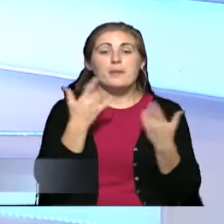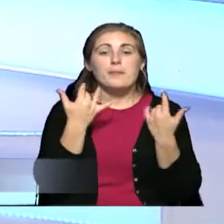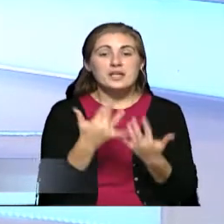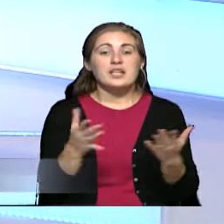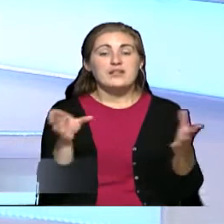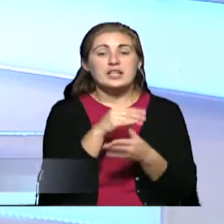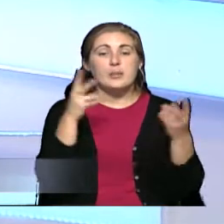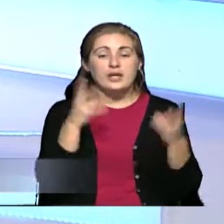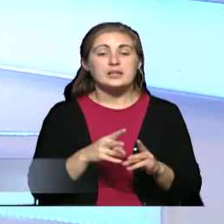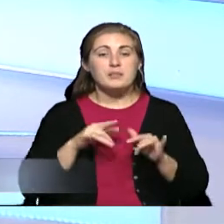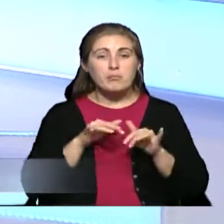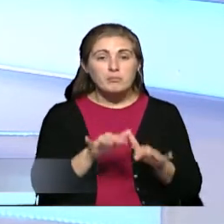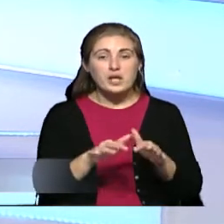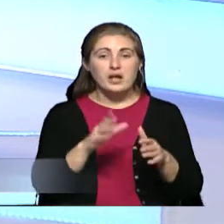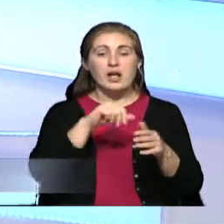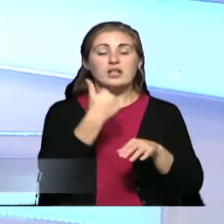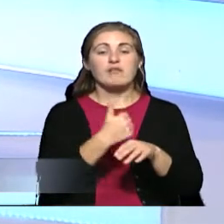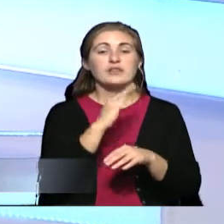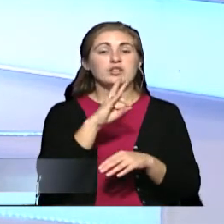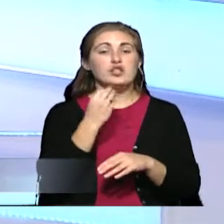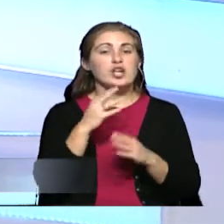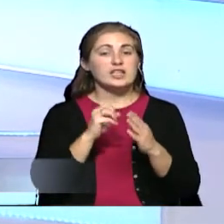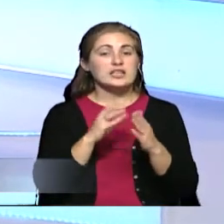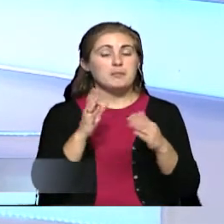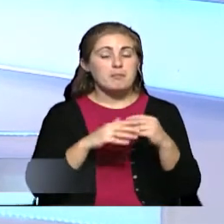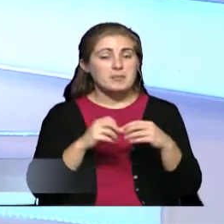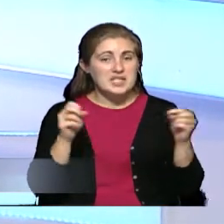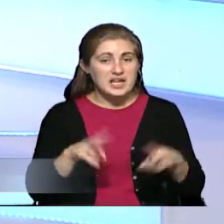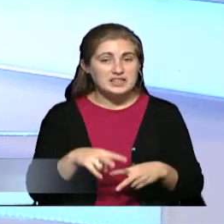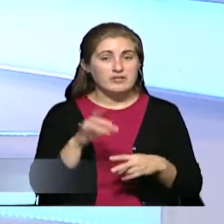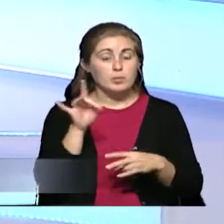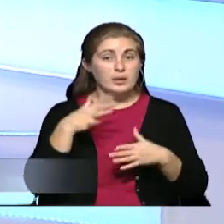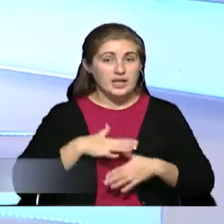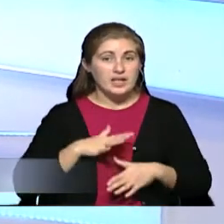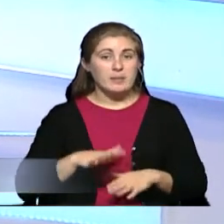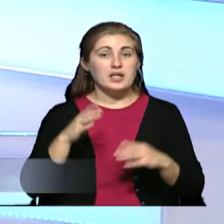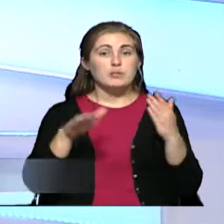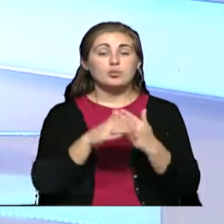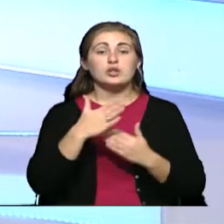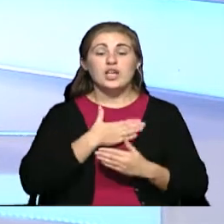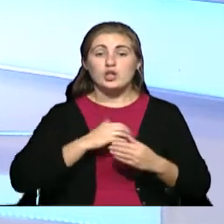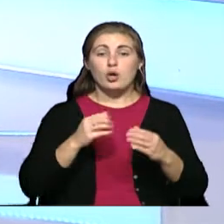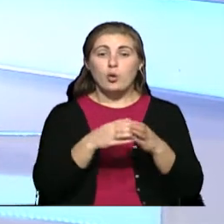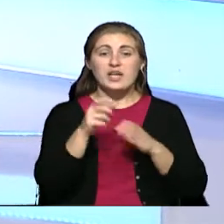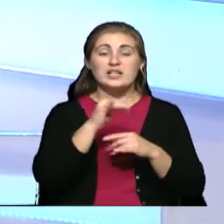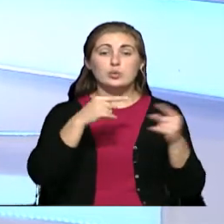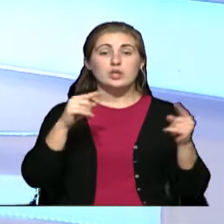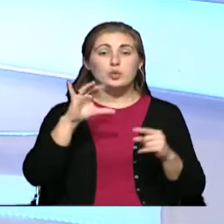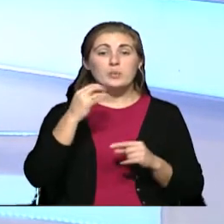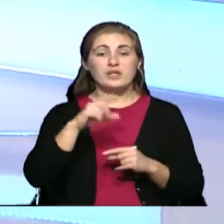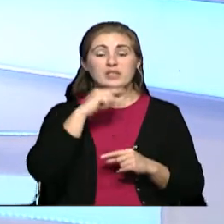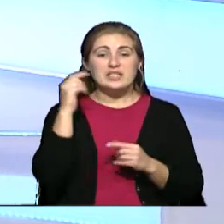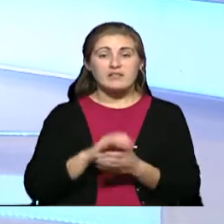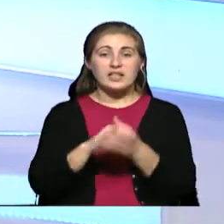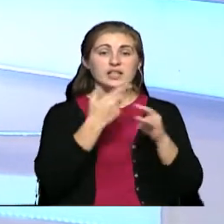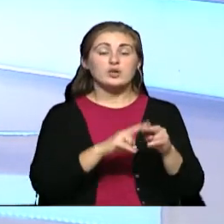меры с помощью главных внештатных специалистов Автономной Республики Крым, с помощью наших коллег из других субъектов Российской Федерации,